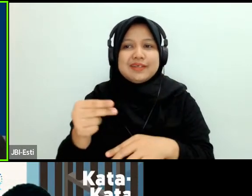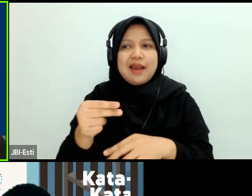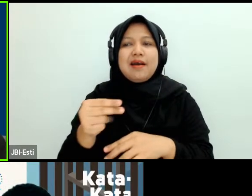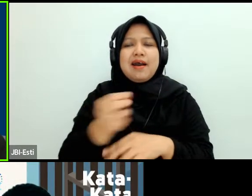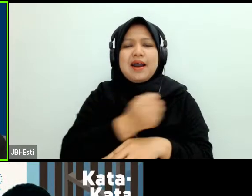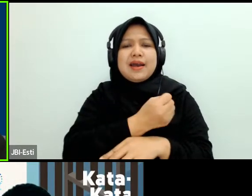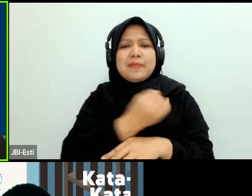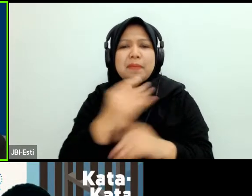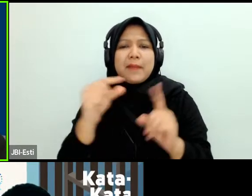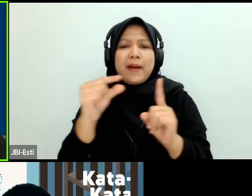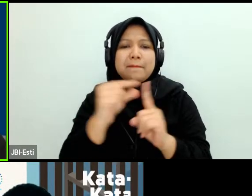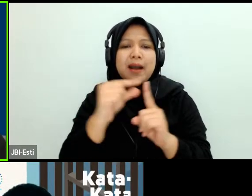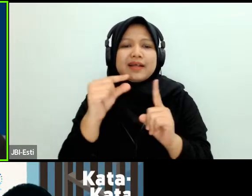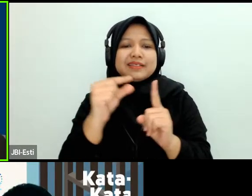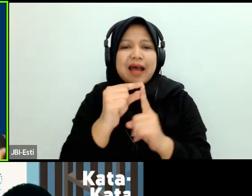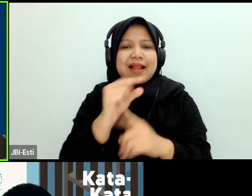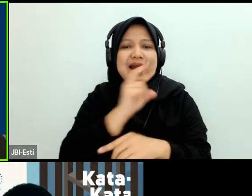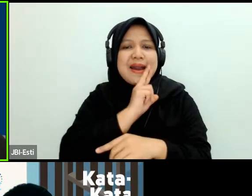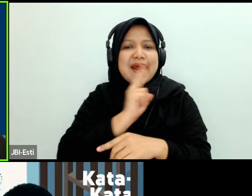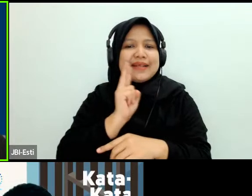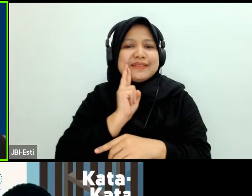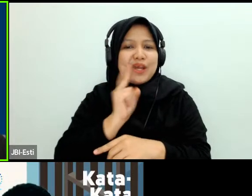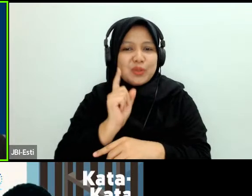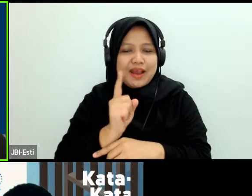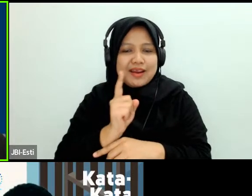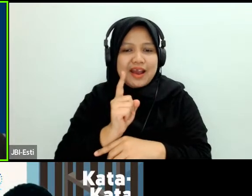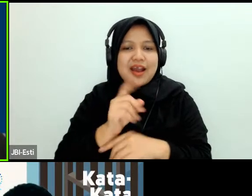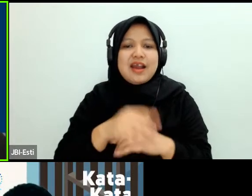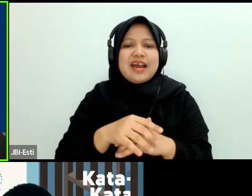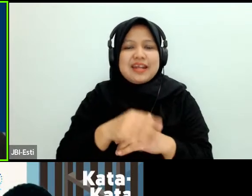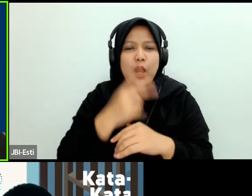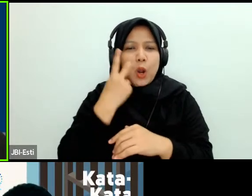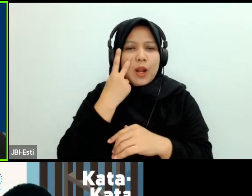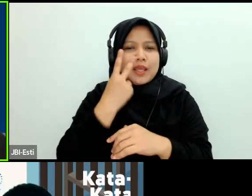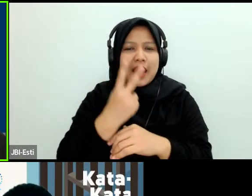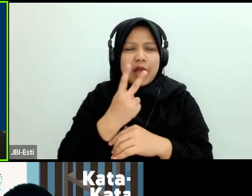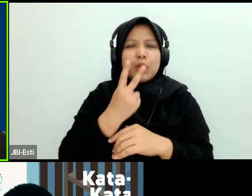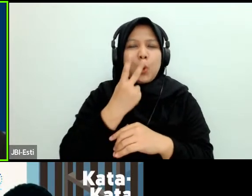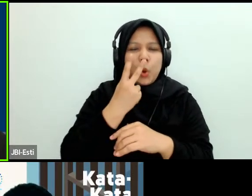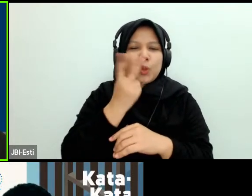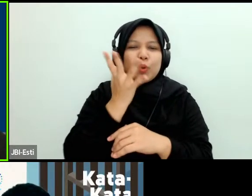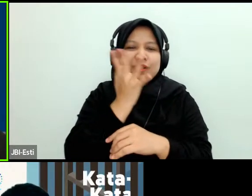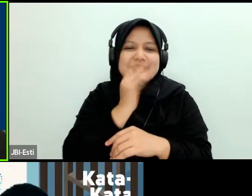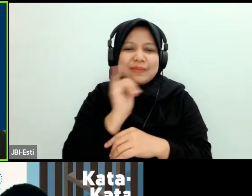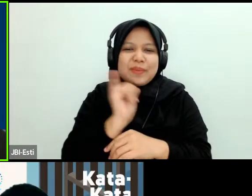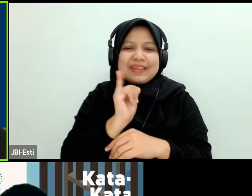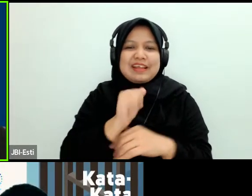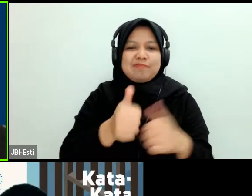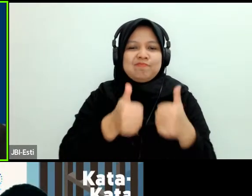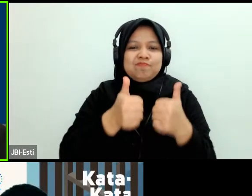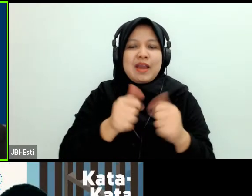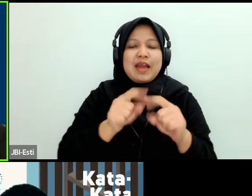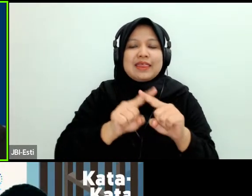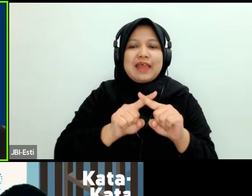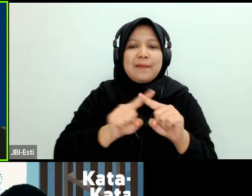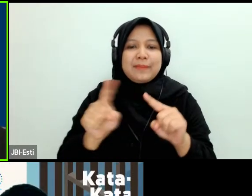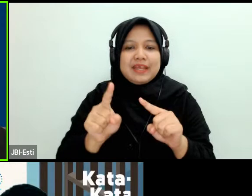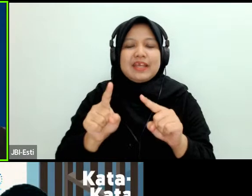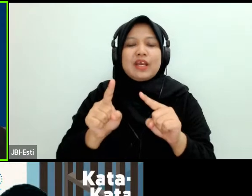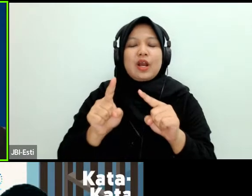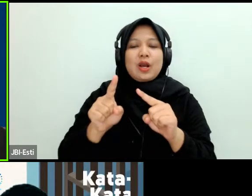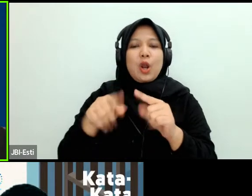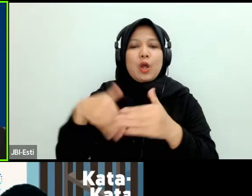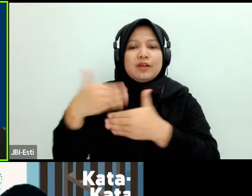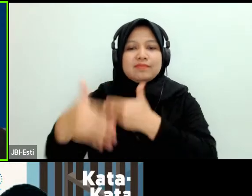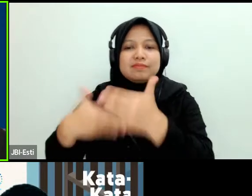sepertinya baik-baik saja tetapi kemudian dalam prakteknya ke pernyataan bisa ekspresif gitu akibatnya gitu ya